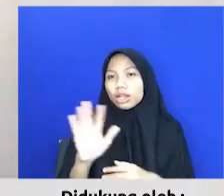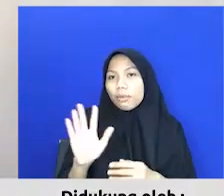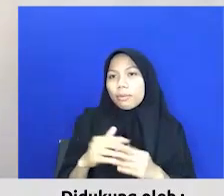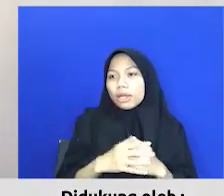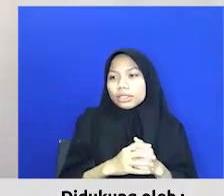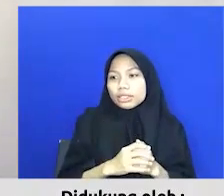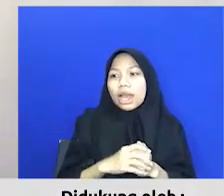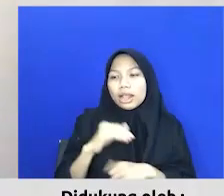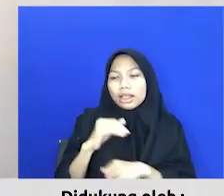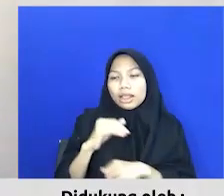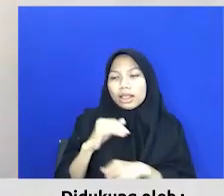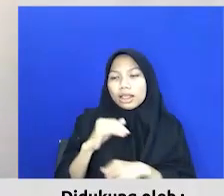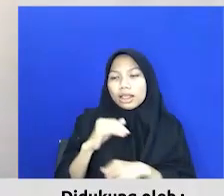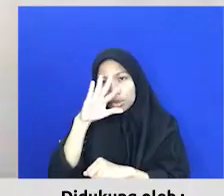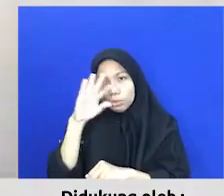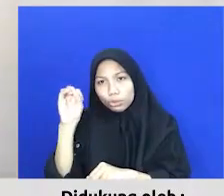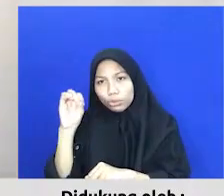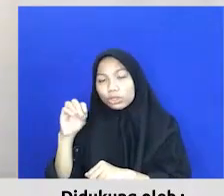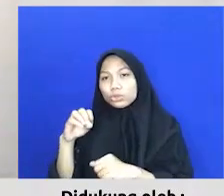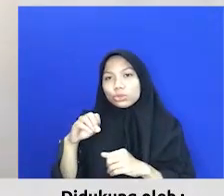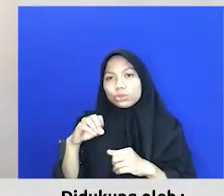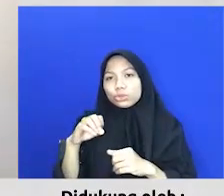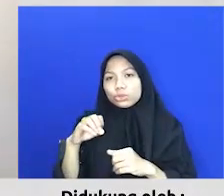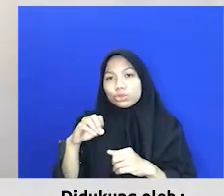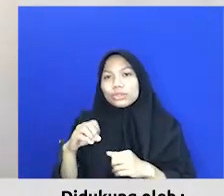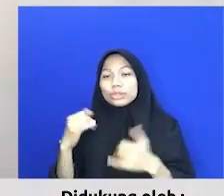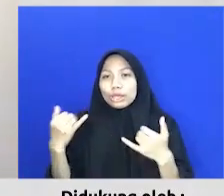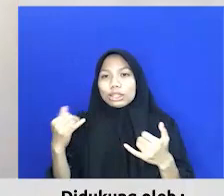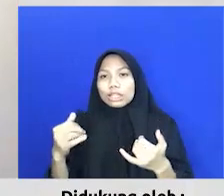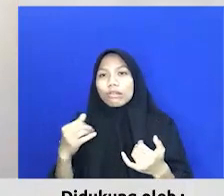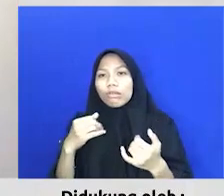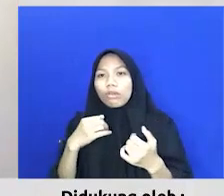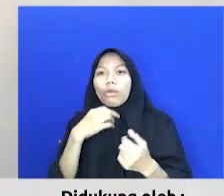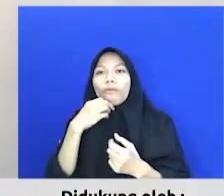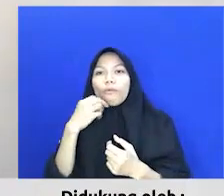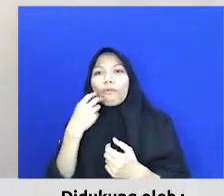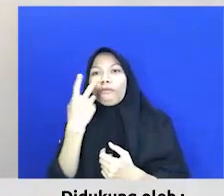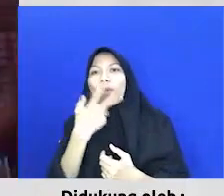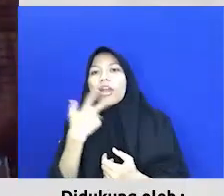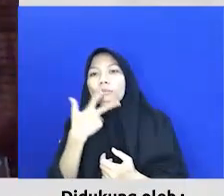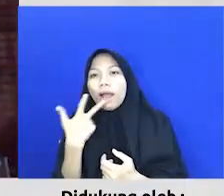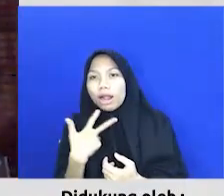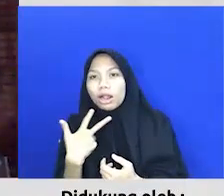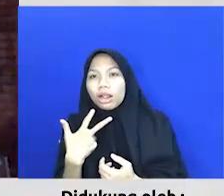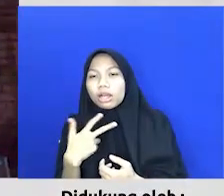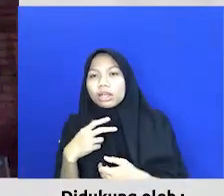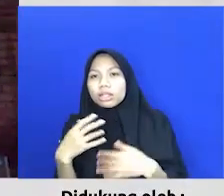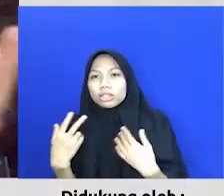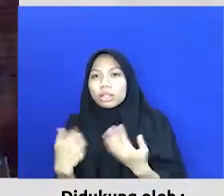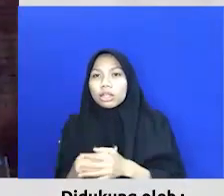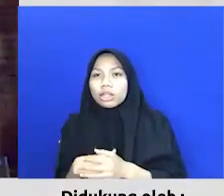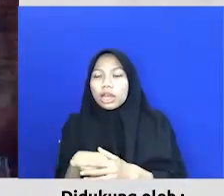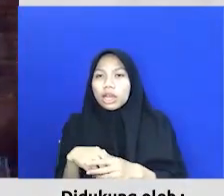ribet tuh ke belakangnya gitu. Ya dia. Dia adalah sebuah gagasan, kemudian dia adalah cerita yang